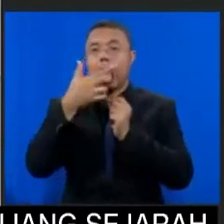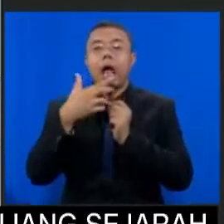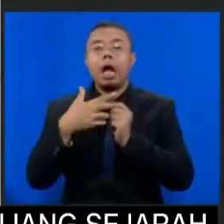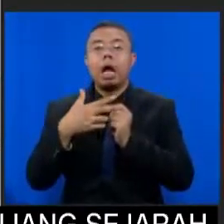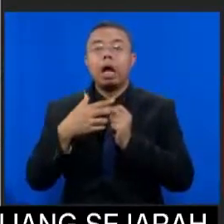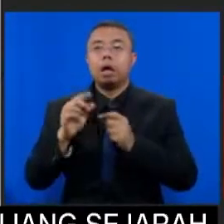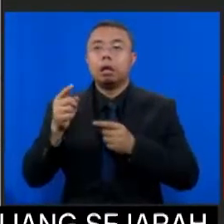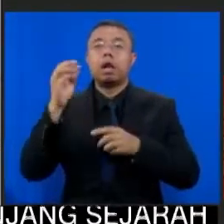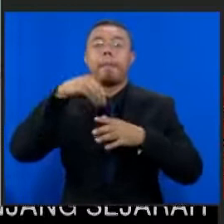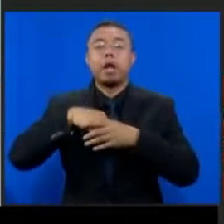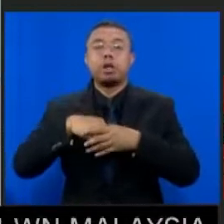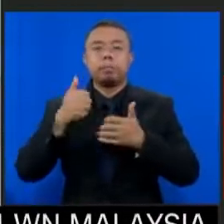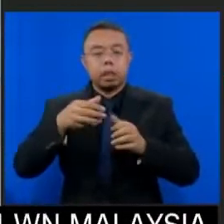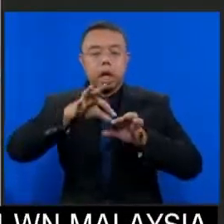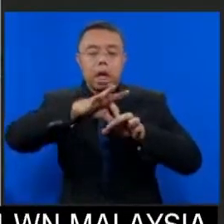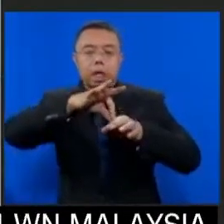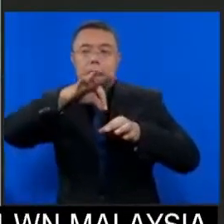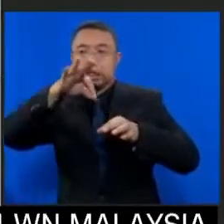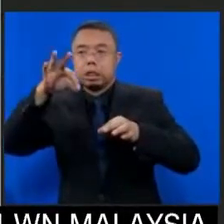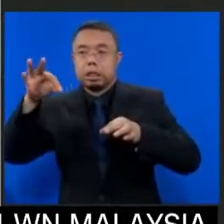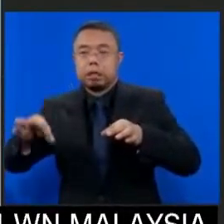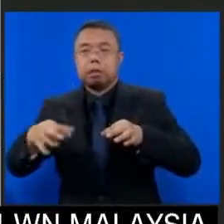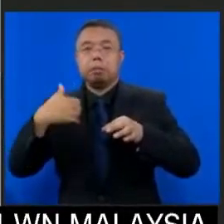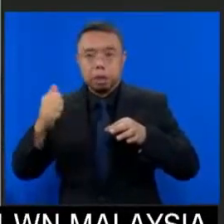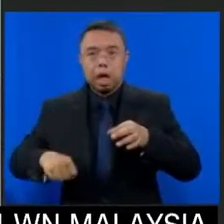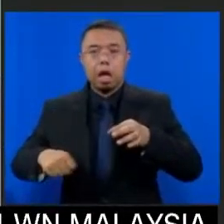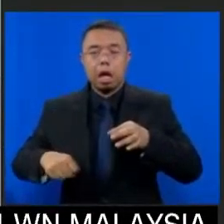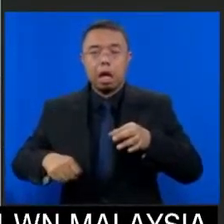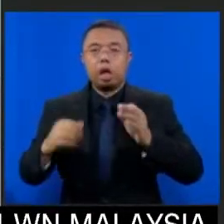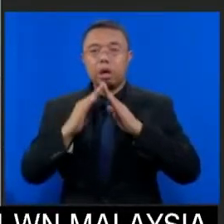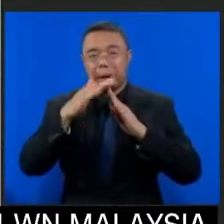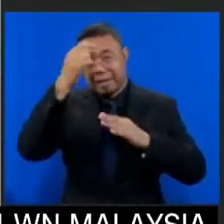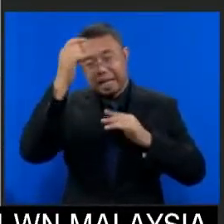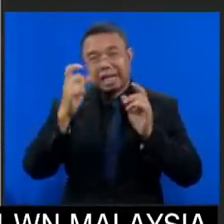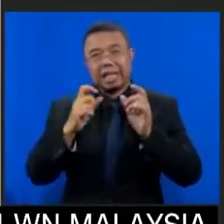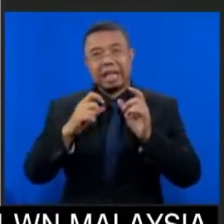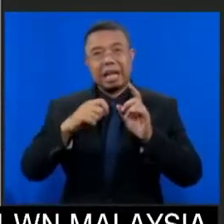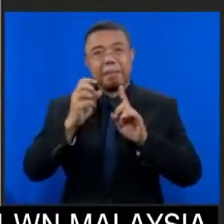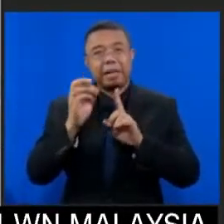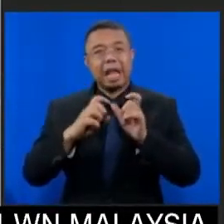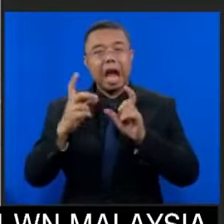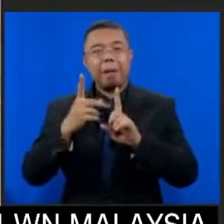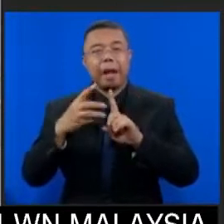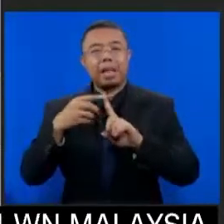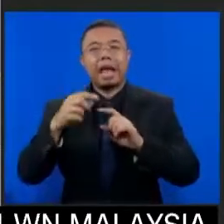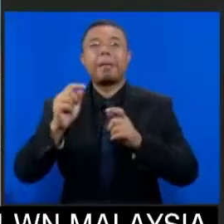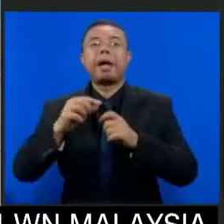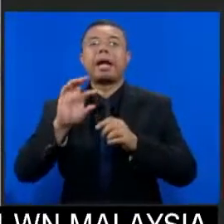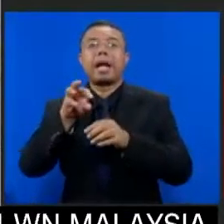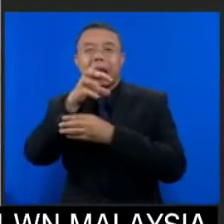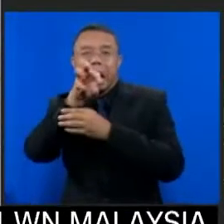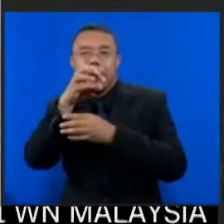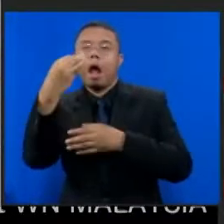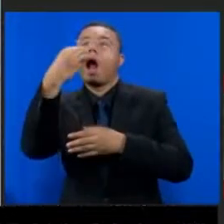pentol yang tertelan akhirnya berhasil diangkat oleh tim medis Rumah Sakit Persahabatan Jakarta menggunakan alat medis kedokteran